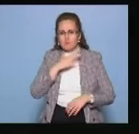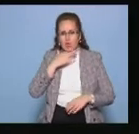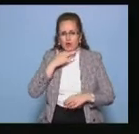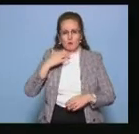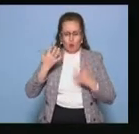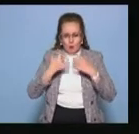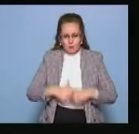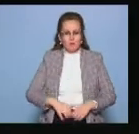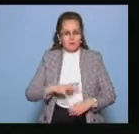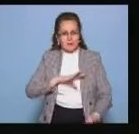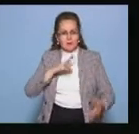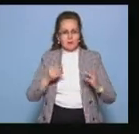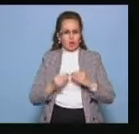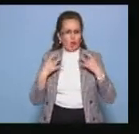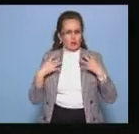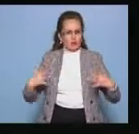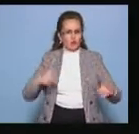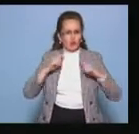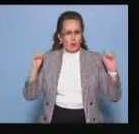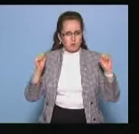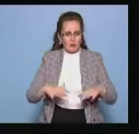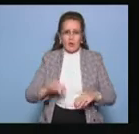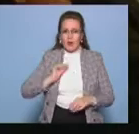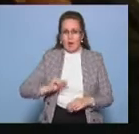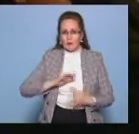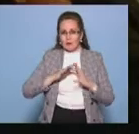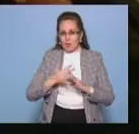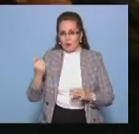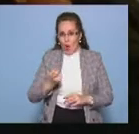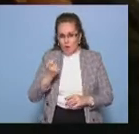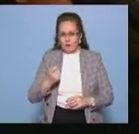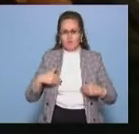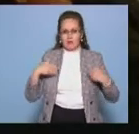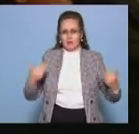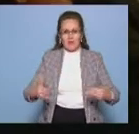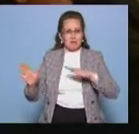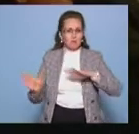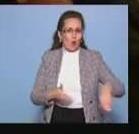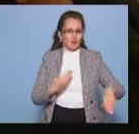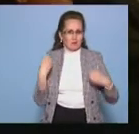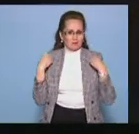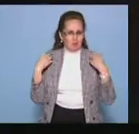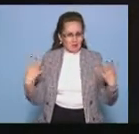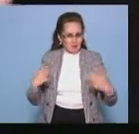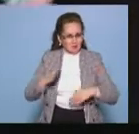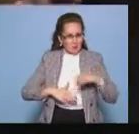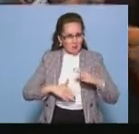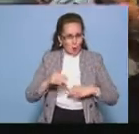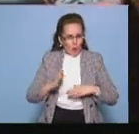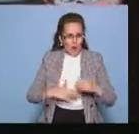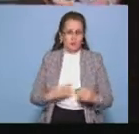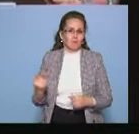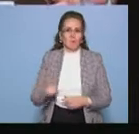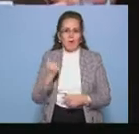на торжественном собрании. Работников сельского хозяйства и переработки поздравили с прошедшим профессиональным праздником. Первый